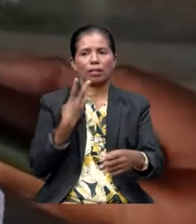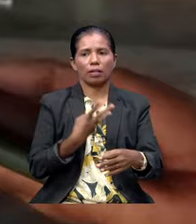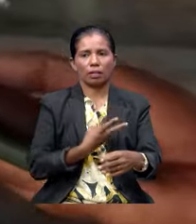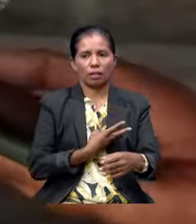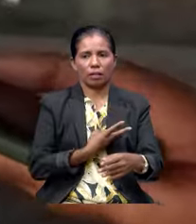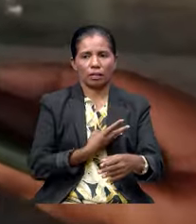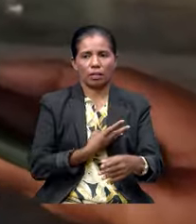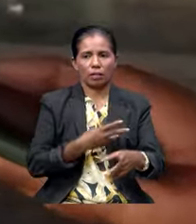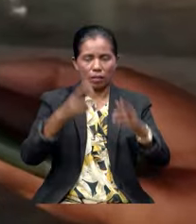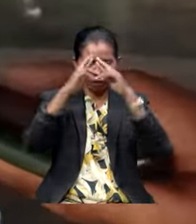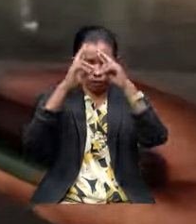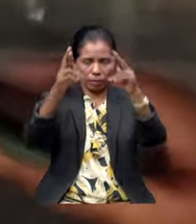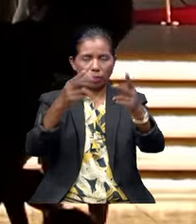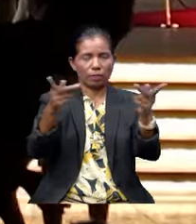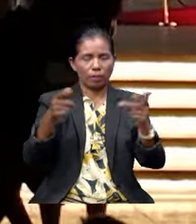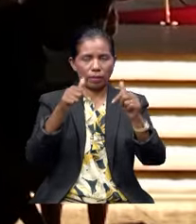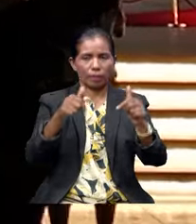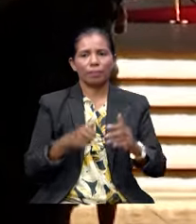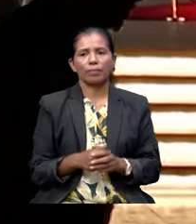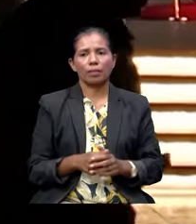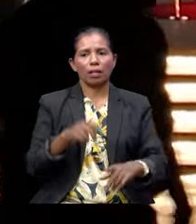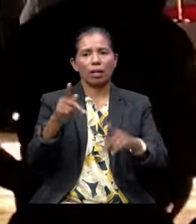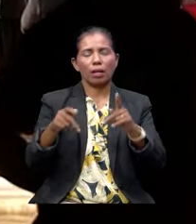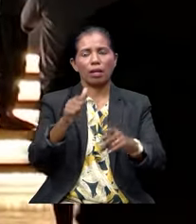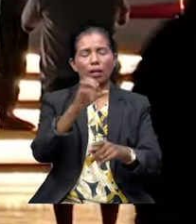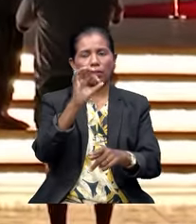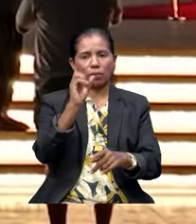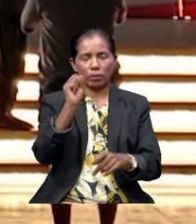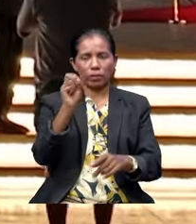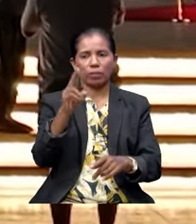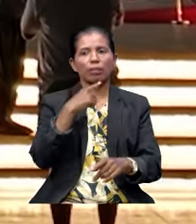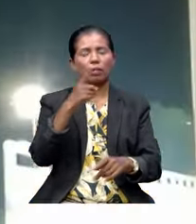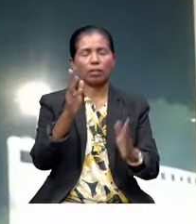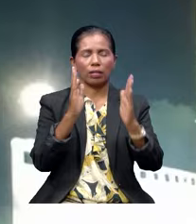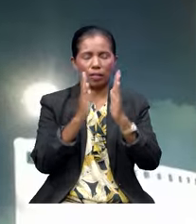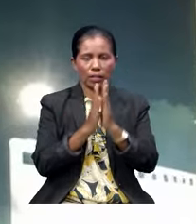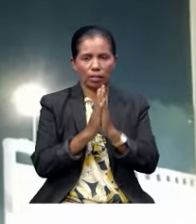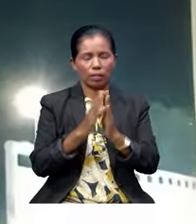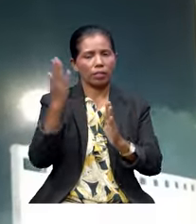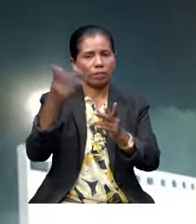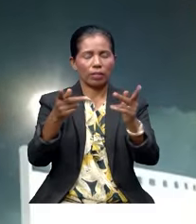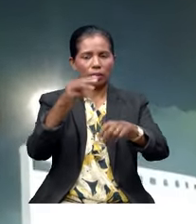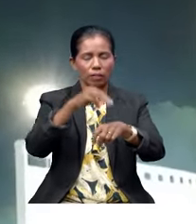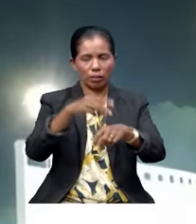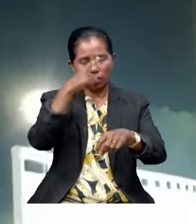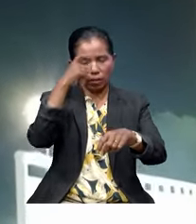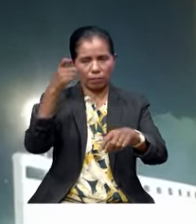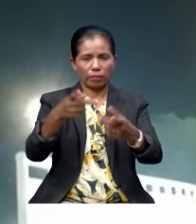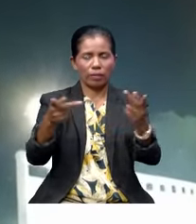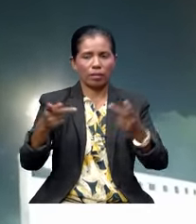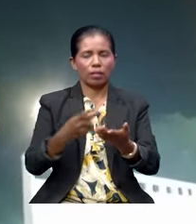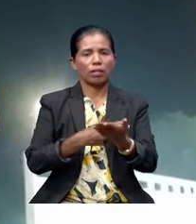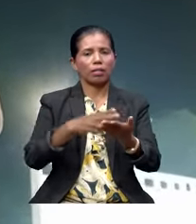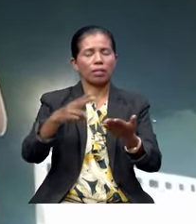ita ni respeto tau fatin ida ne ia sorin seluk sarani Afonso alai suhateten halo orasau iha altar refere tamba konsidera altar ne sai